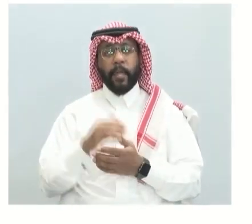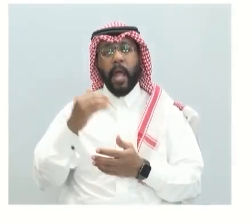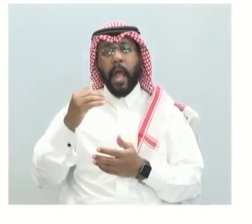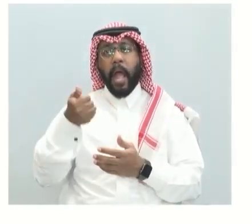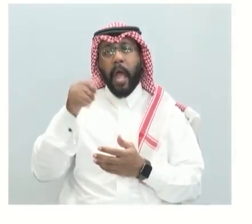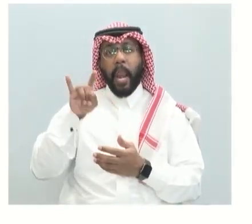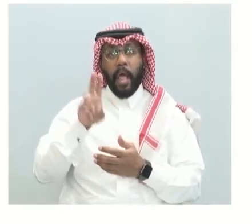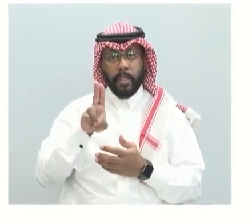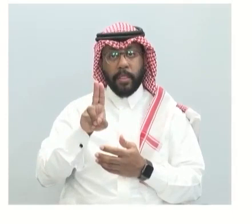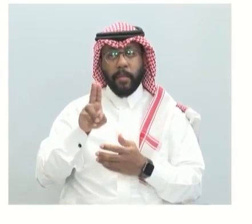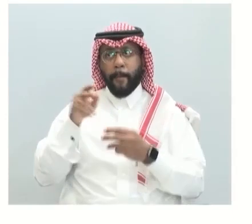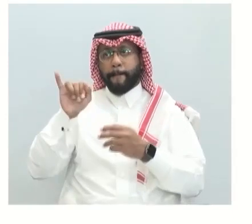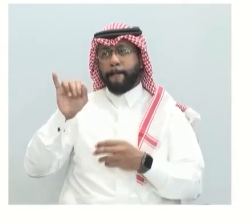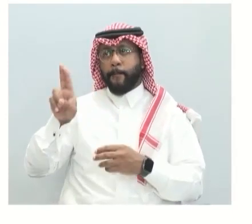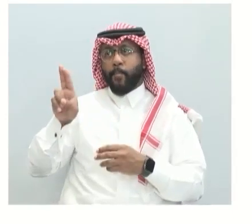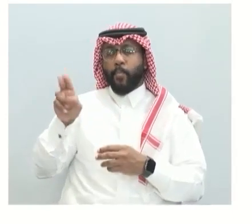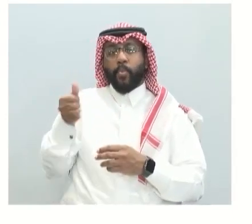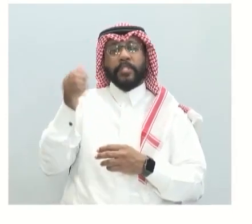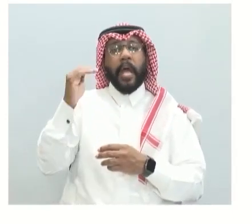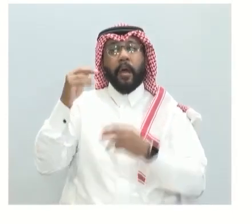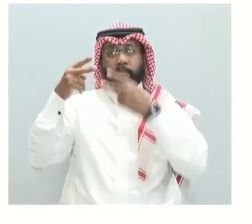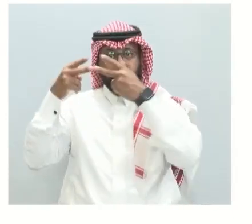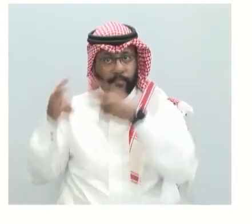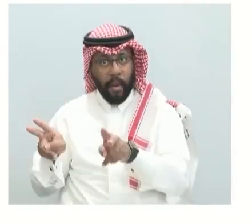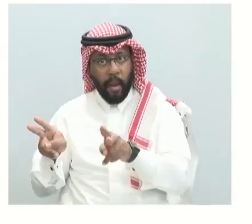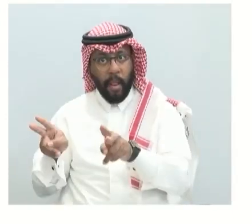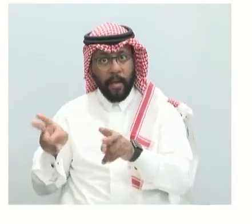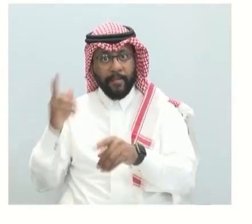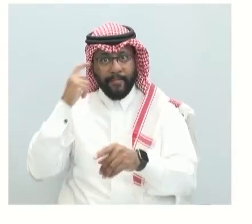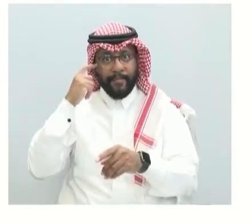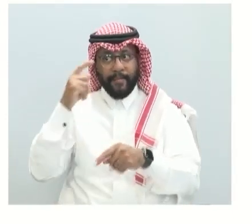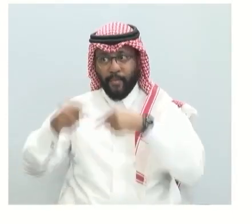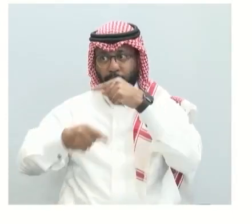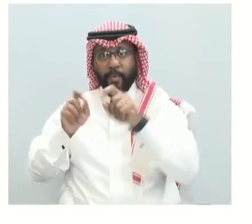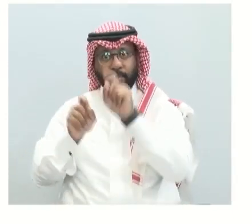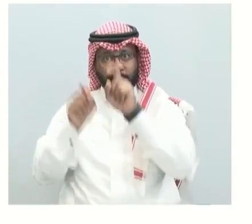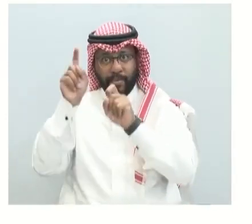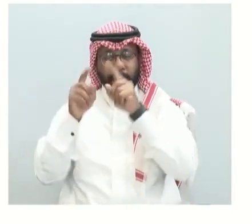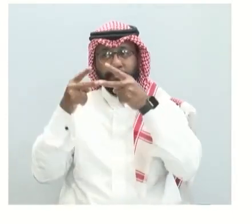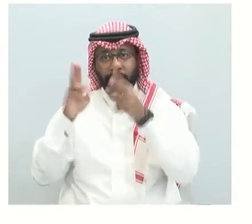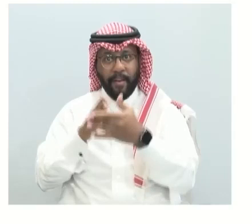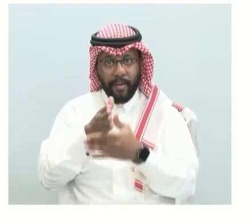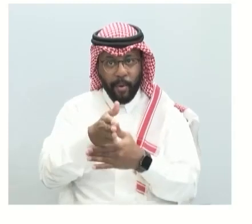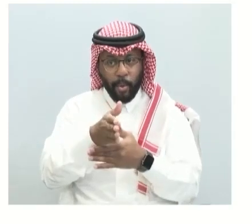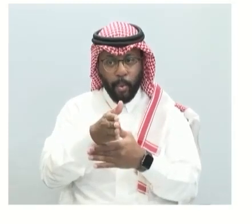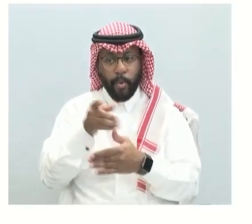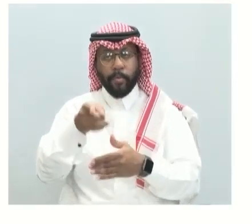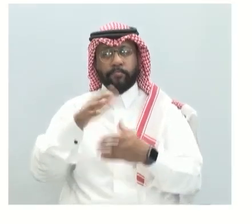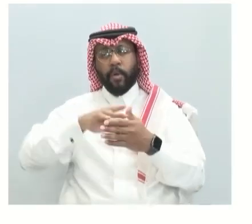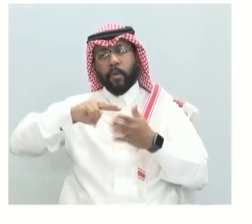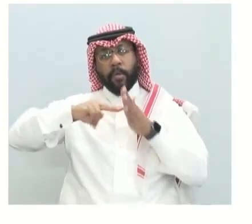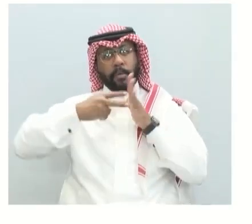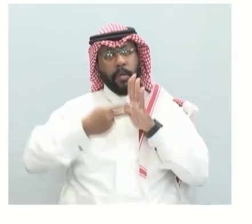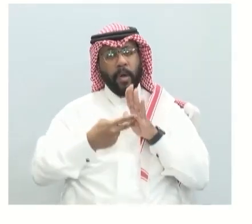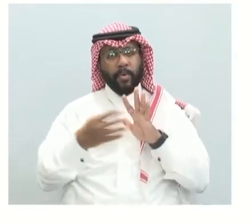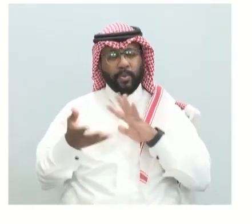ممكن اكون متاح او يكون الشخص متاح اوبل عندما تكون نشطا في مايكروسوفت تيمز او ممكن تقوم بتغيير الحاله الى